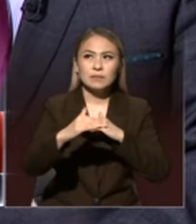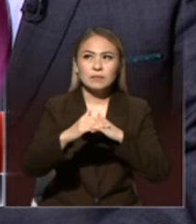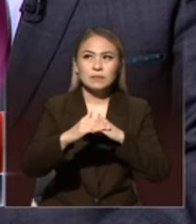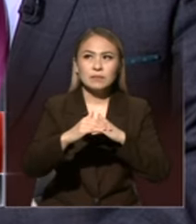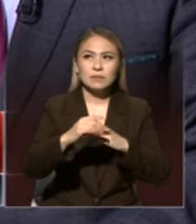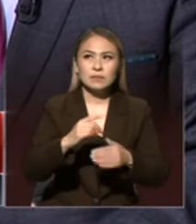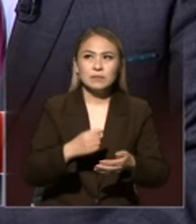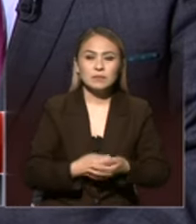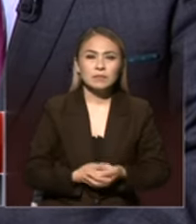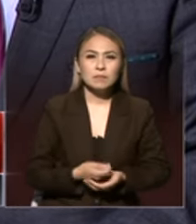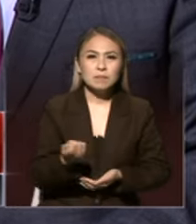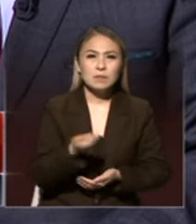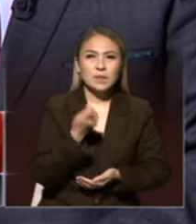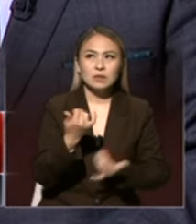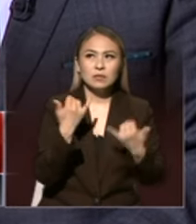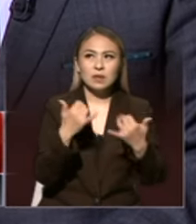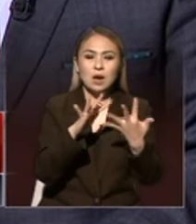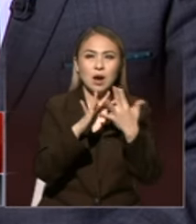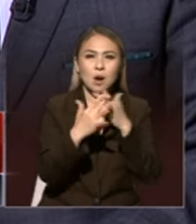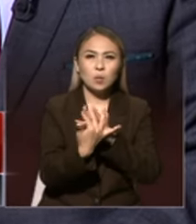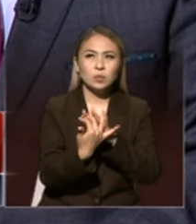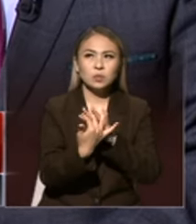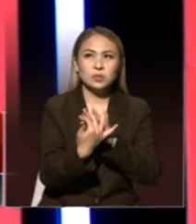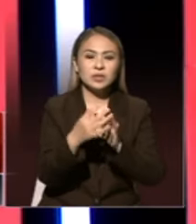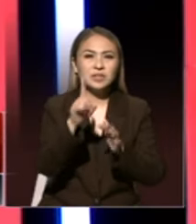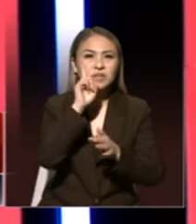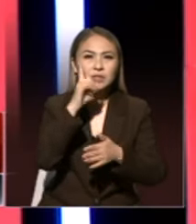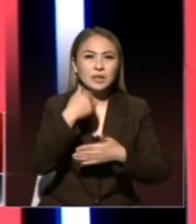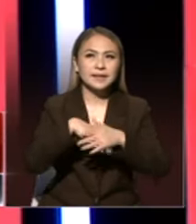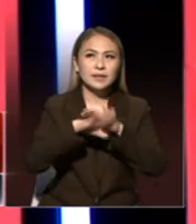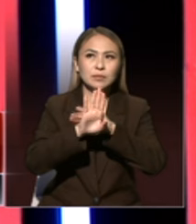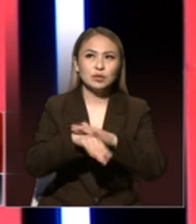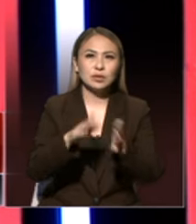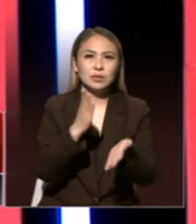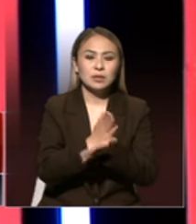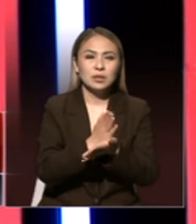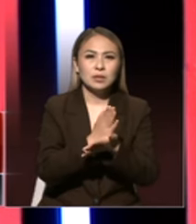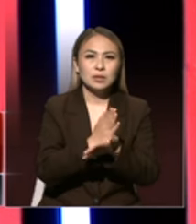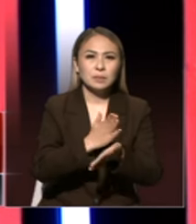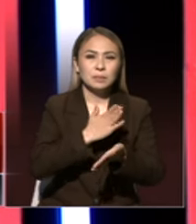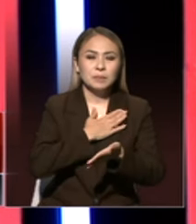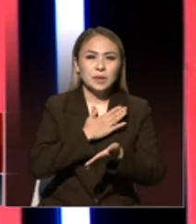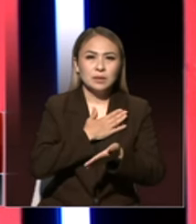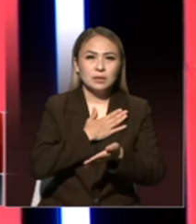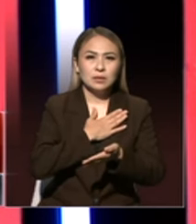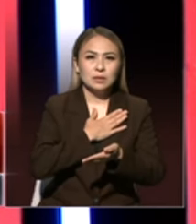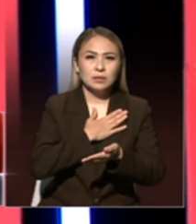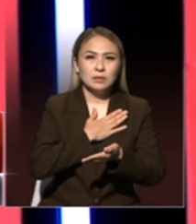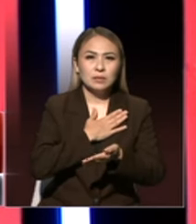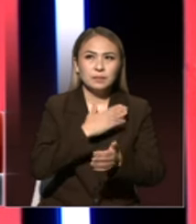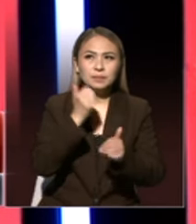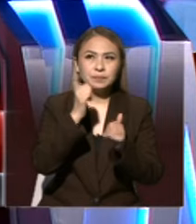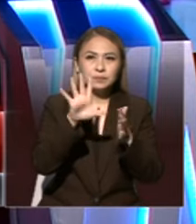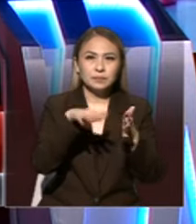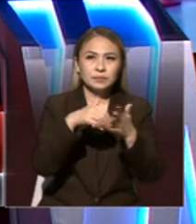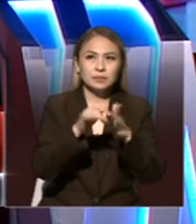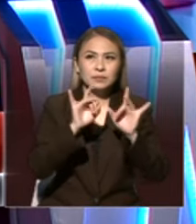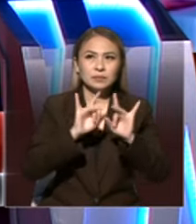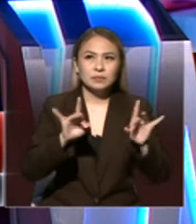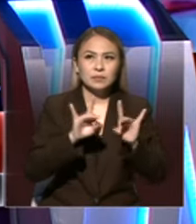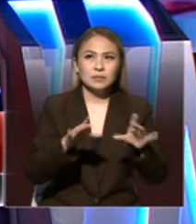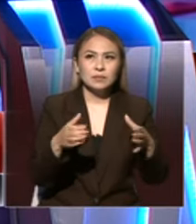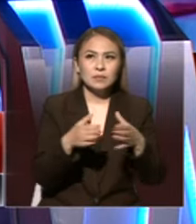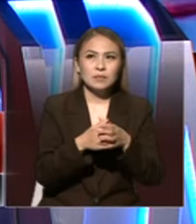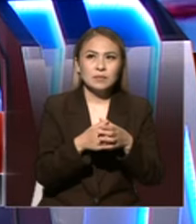айтқанда санаулық. Қазір ауылдан жастар кетіп жатыр. Мен өндір, ол әр мінбеде айтып жүрмін ғой, өздеріңіз